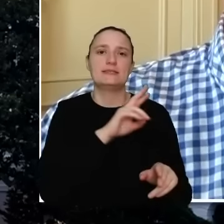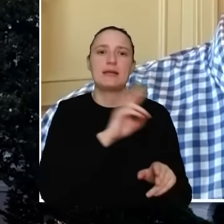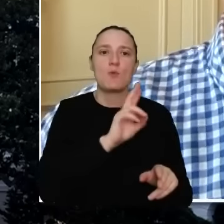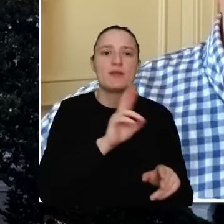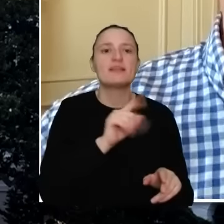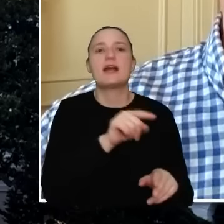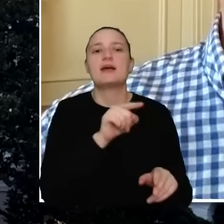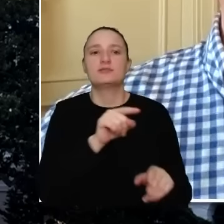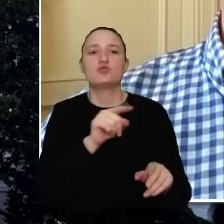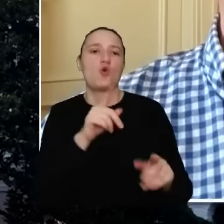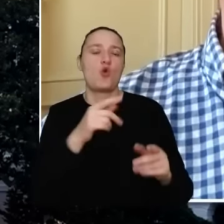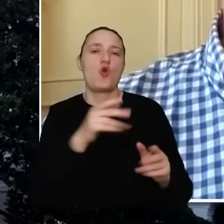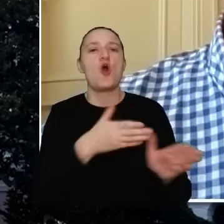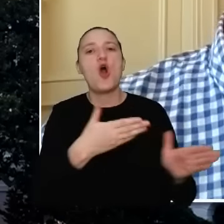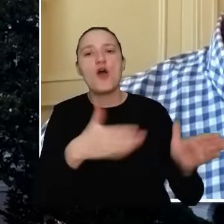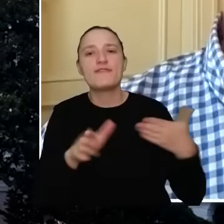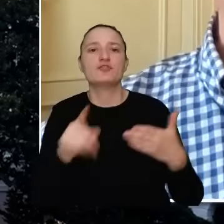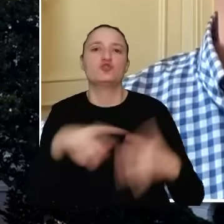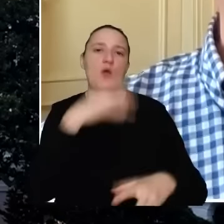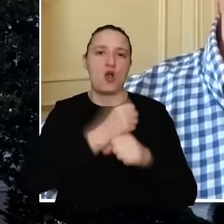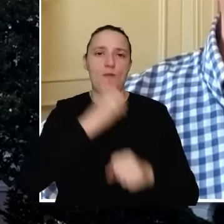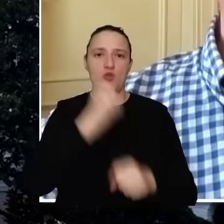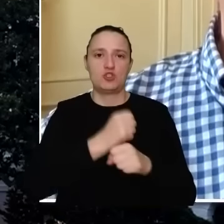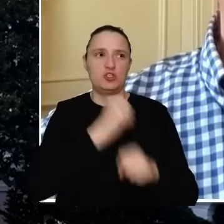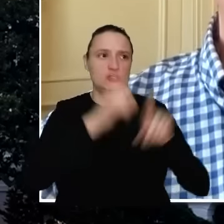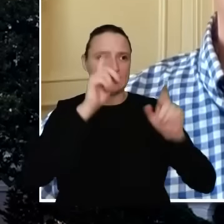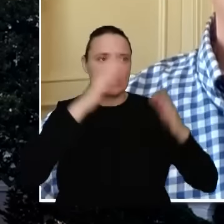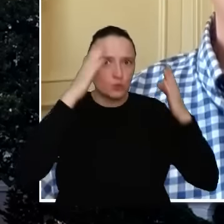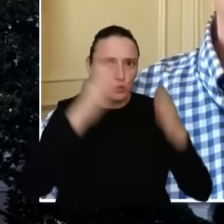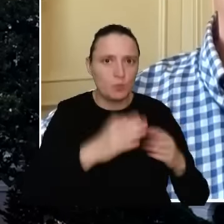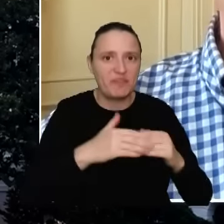niebieskie kołnierzyki, tak? Czyli na robotników,